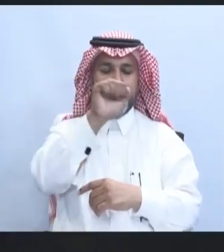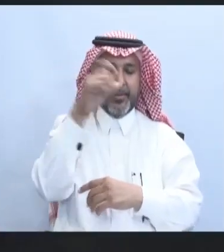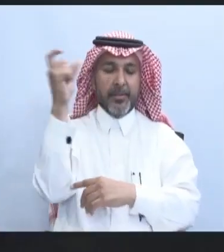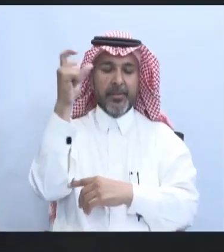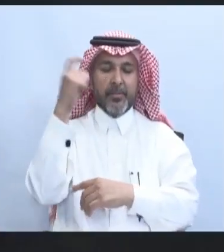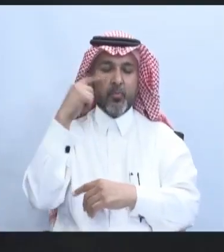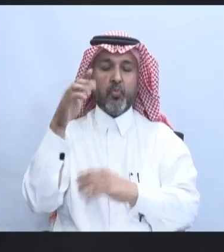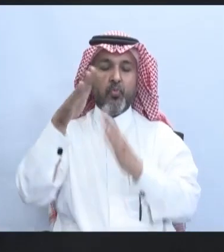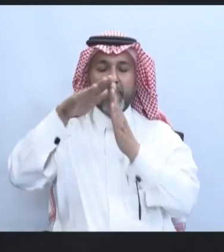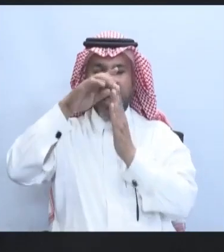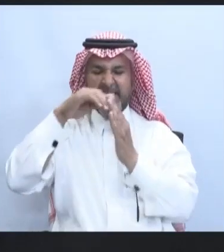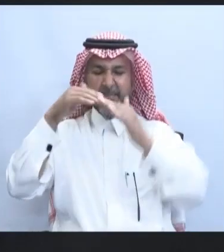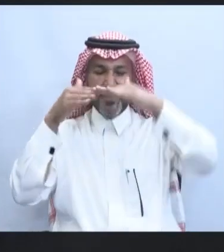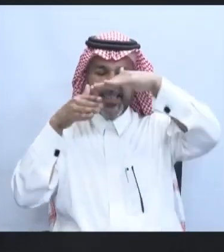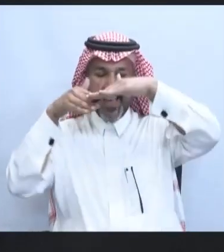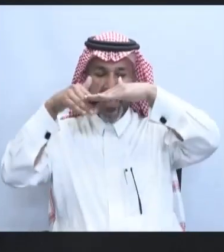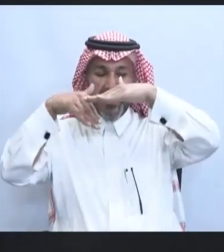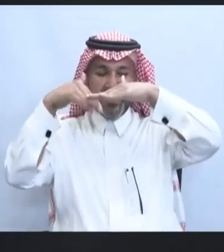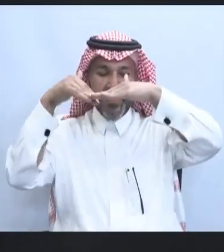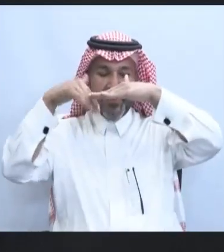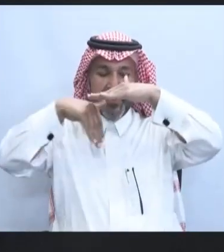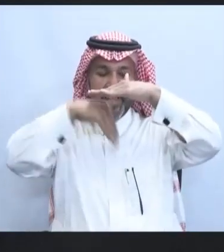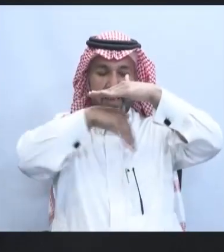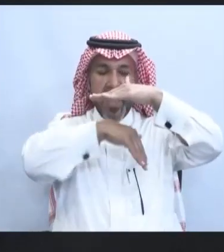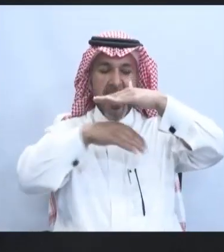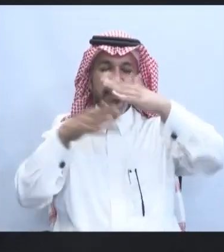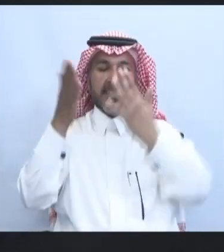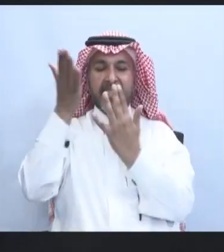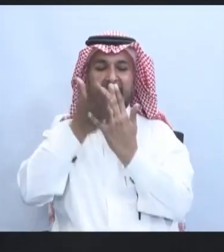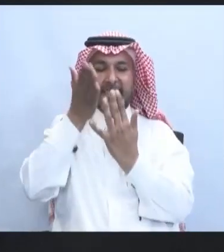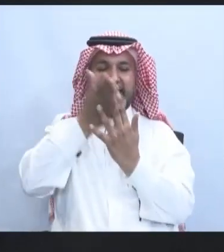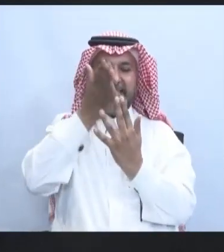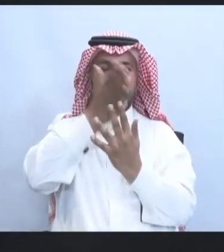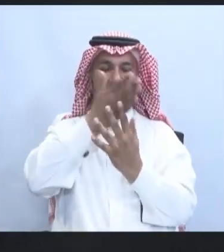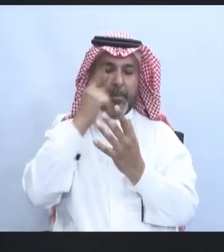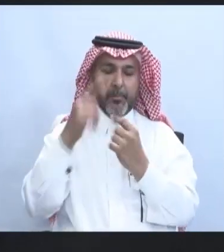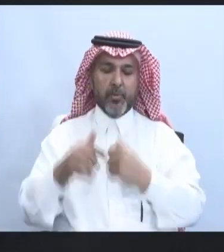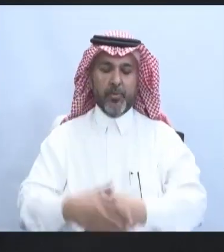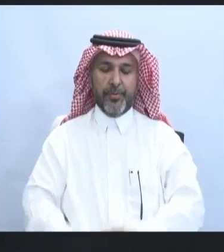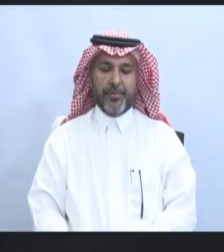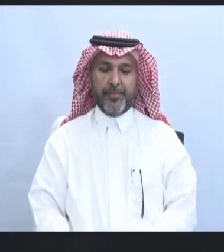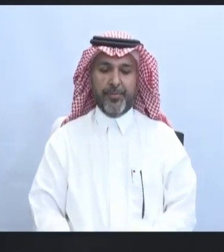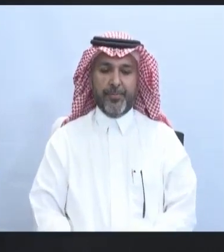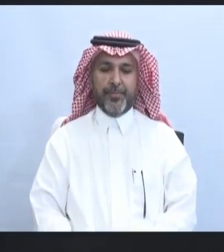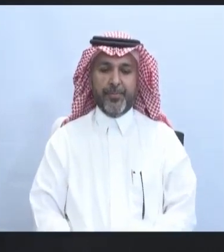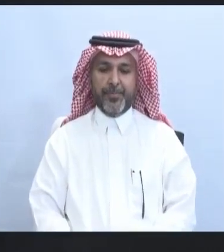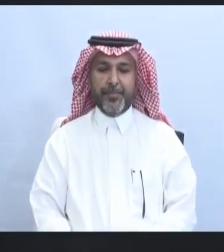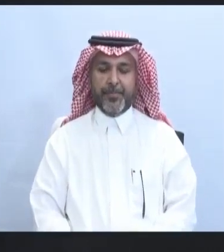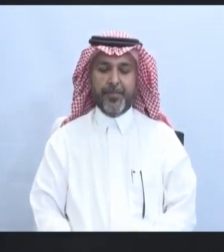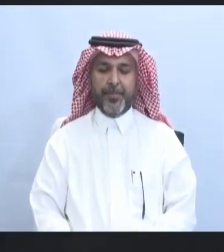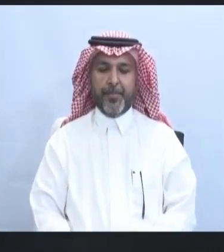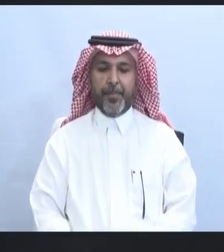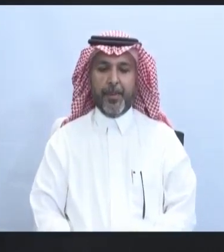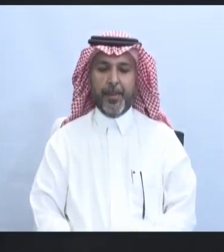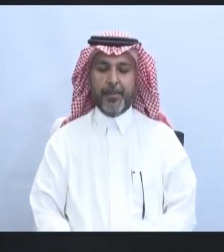مجالات الحياه وذكرنا هذه المجالات التي تدل على ارتقاء الانسان وتطوره وعندما